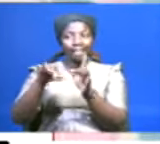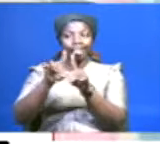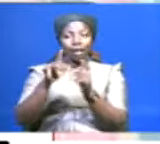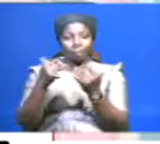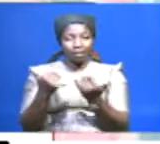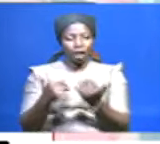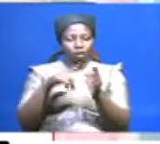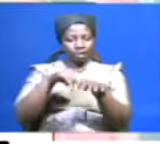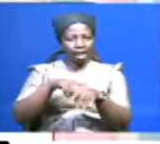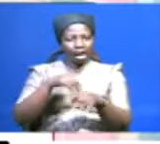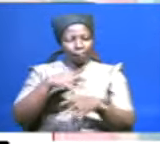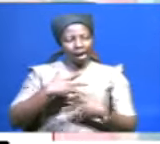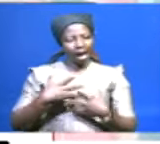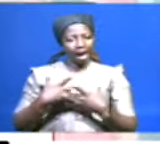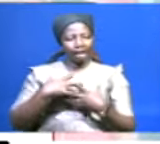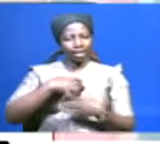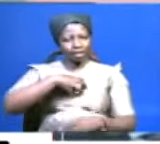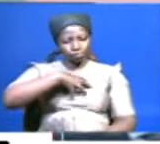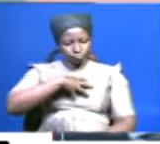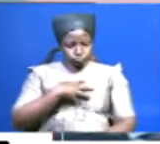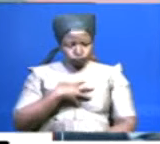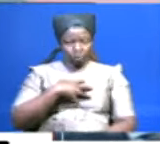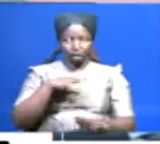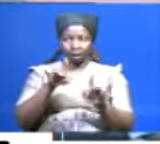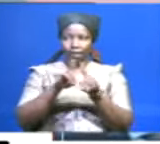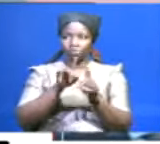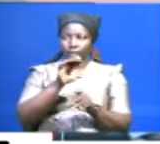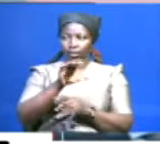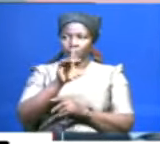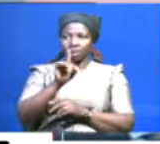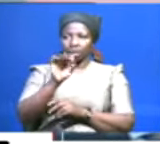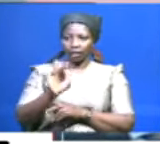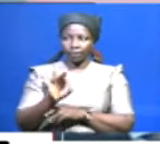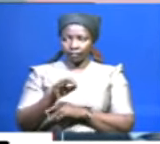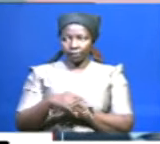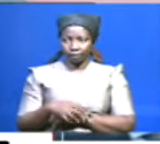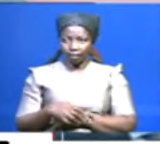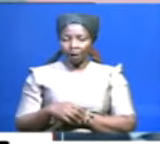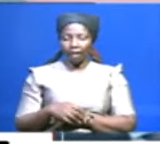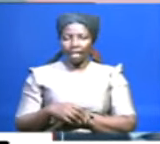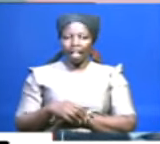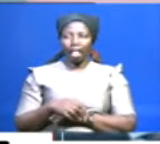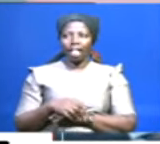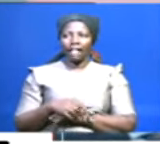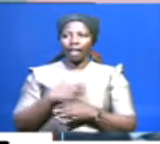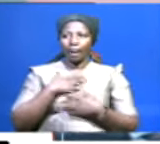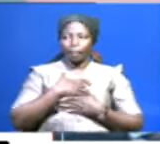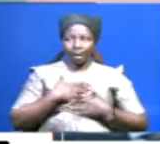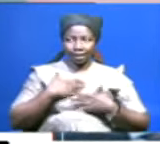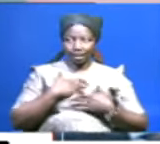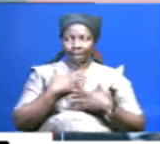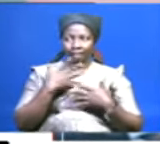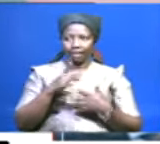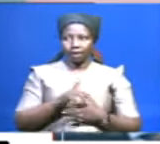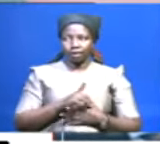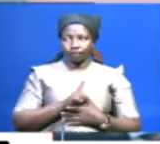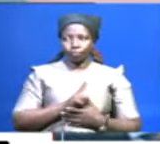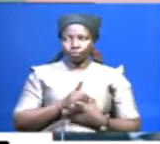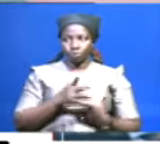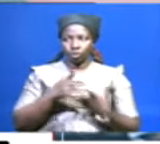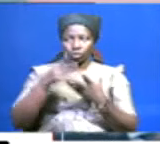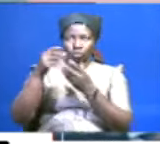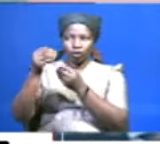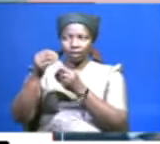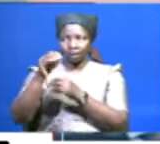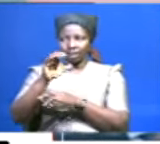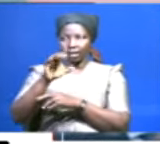leave as the CDF. Sunset, outgoing CDF, I would like to say thank you